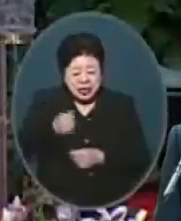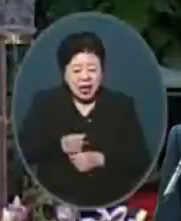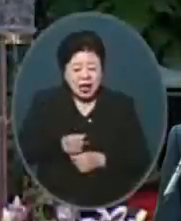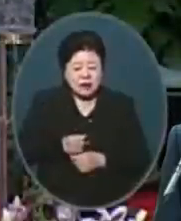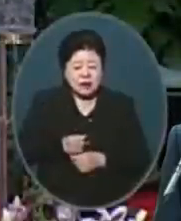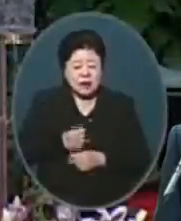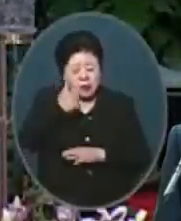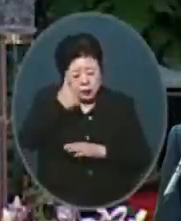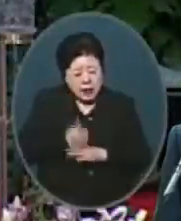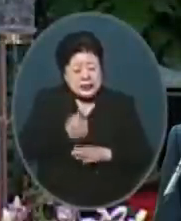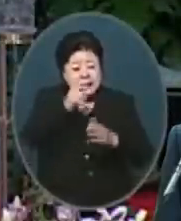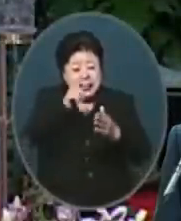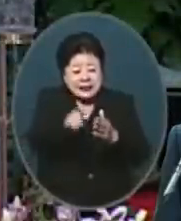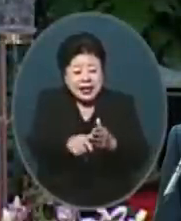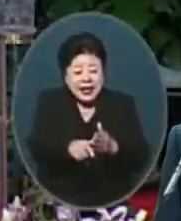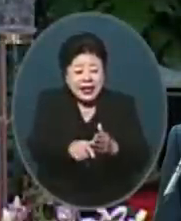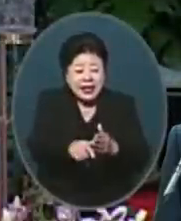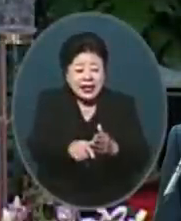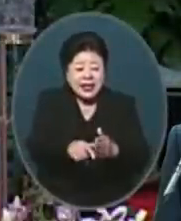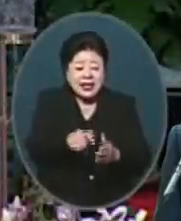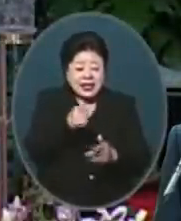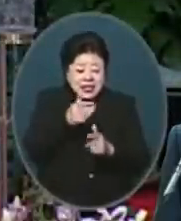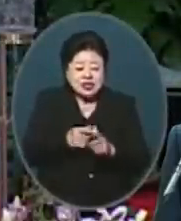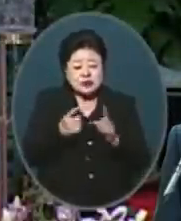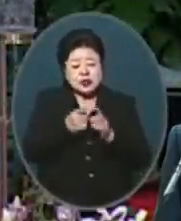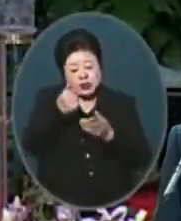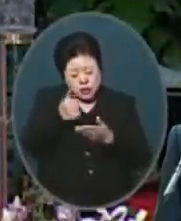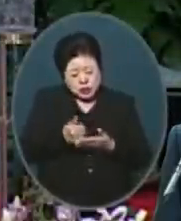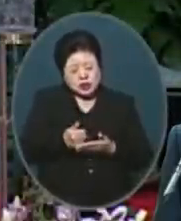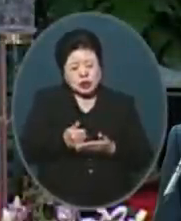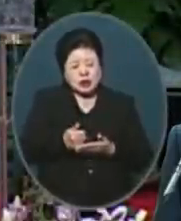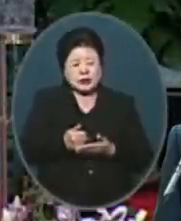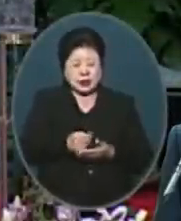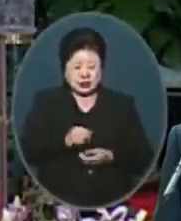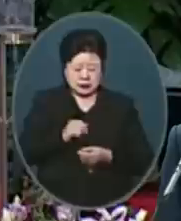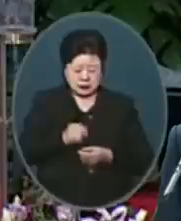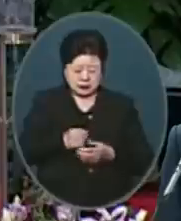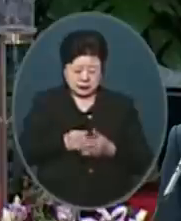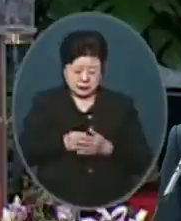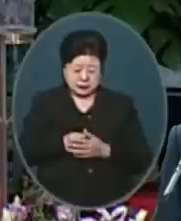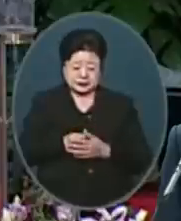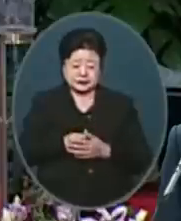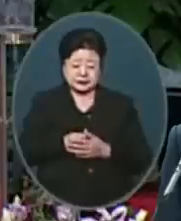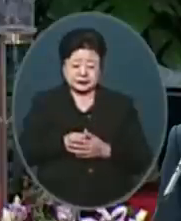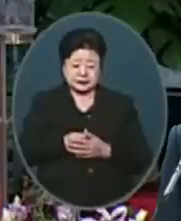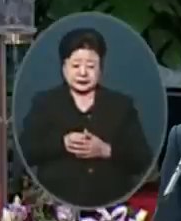삶의 마지막 순간에 예수님을 영접함으로써 구원을 얻었던 것입니다.